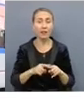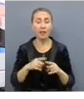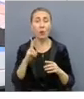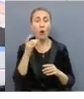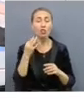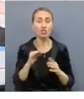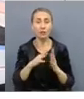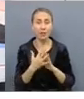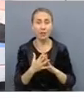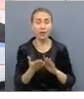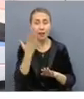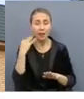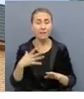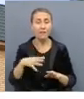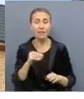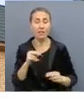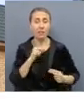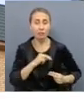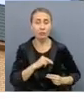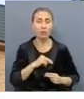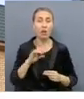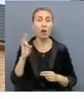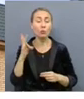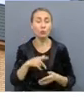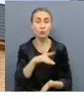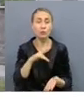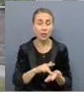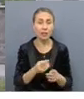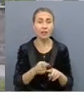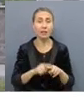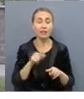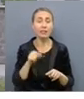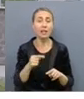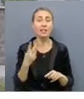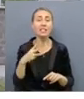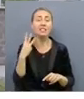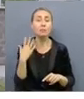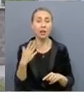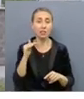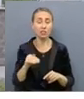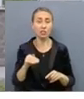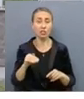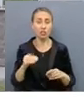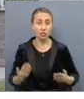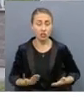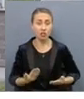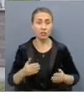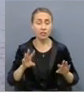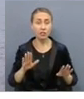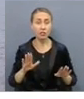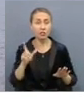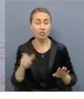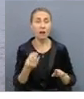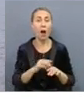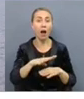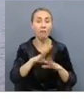часть населения работает в Нур-Султане. По официальным данным, здесь проживает 35 тысяч человек, но на деле давно перевалило за 50 тысяч.